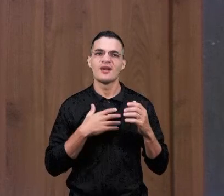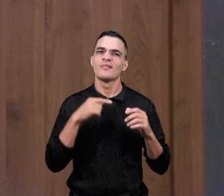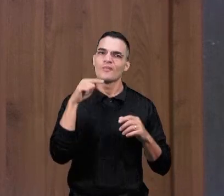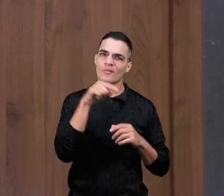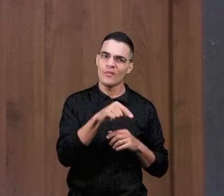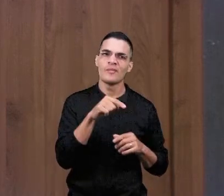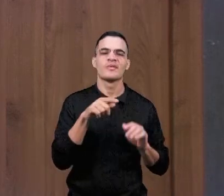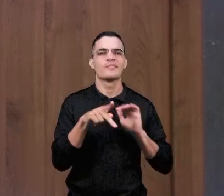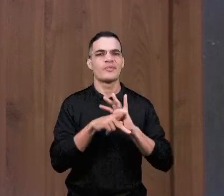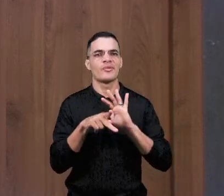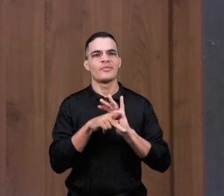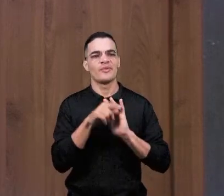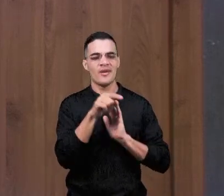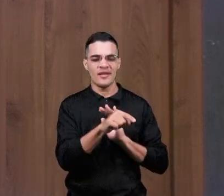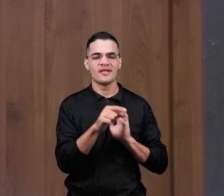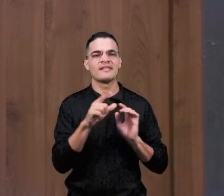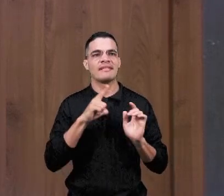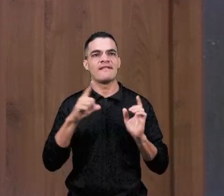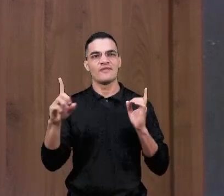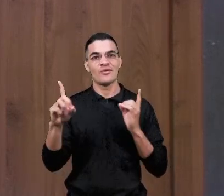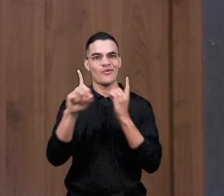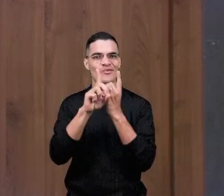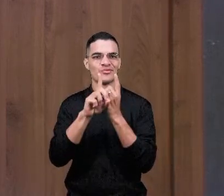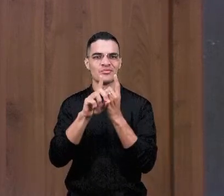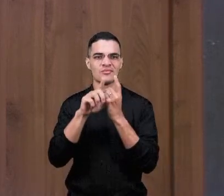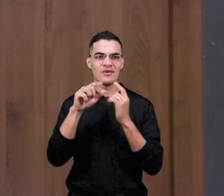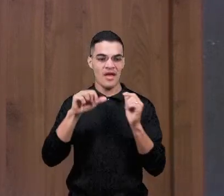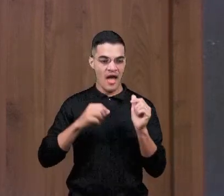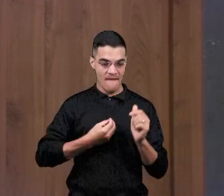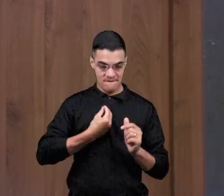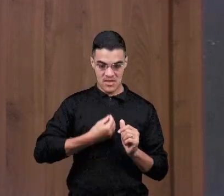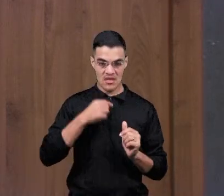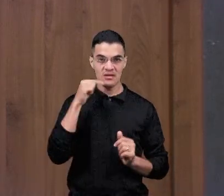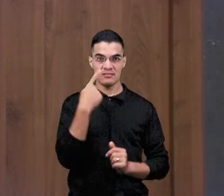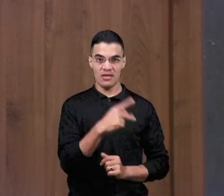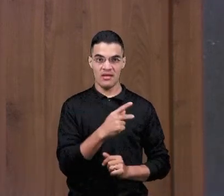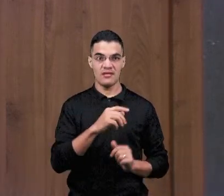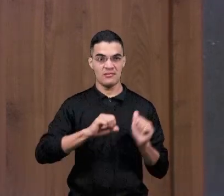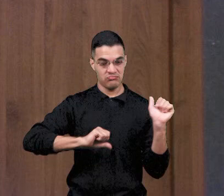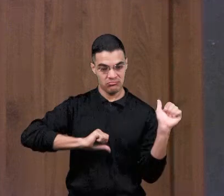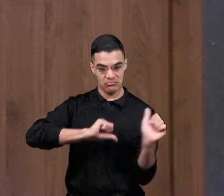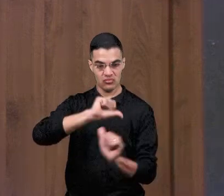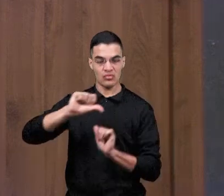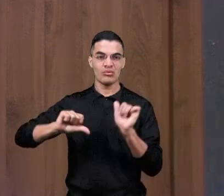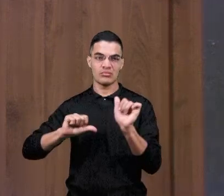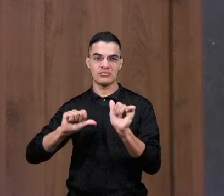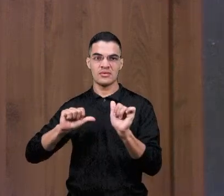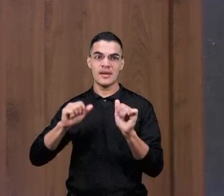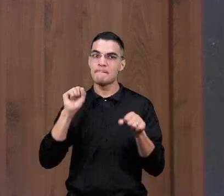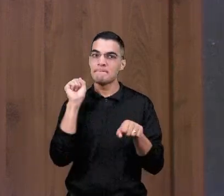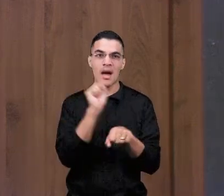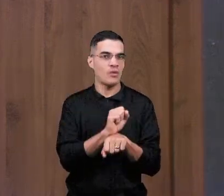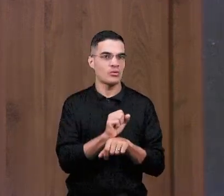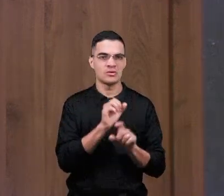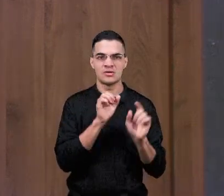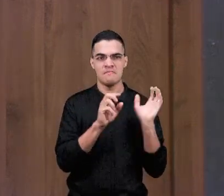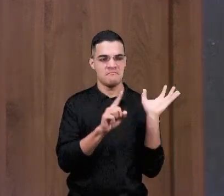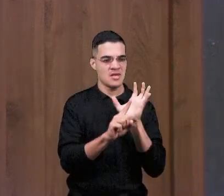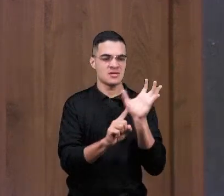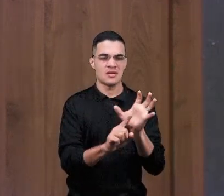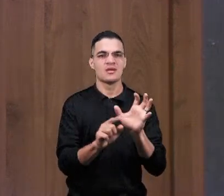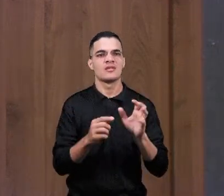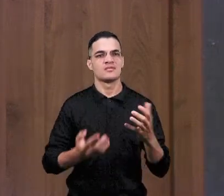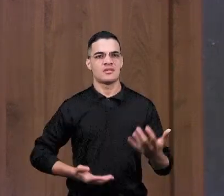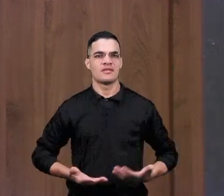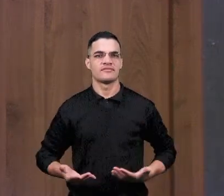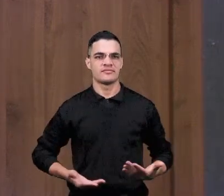Et sa vie a été transformée et il n'a plus persécuté les chrétiens. Et à partir de là, il a commencé à parler des